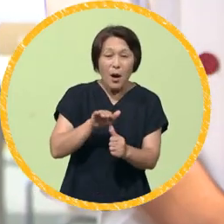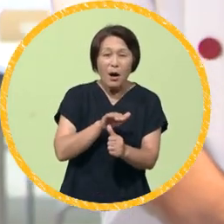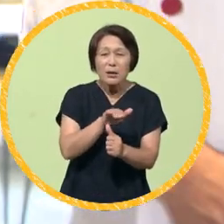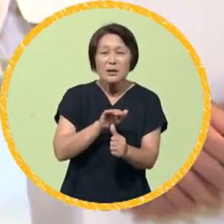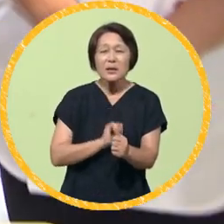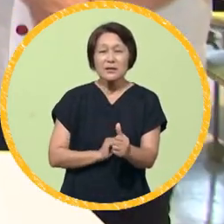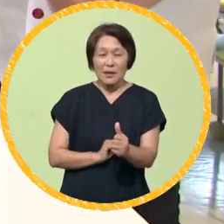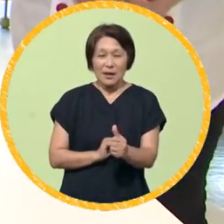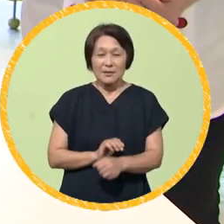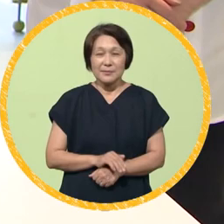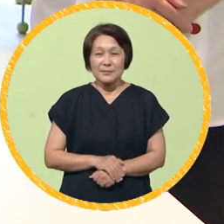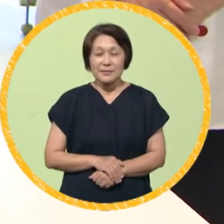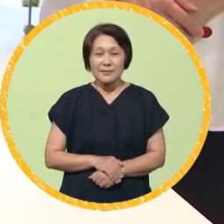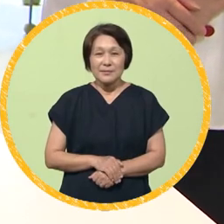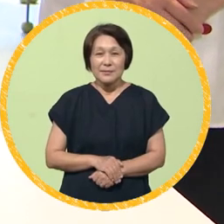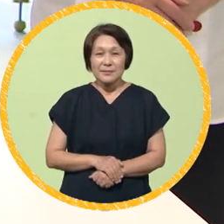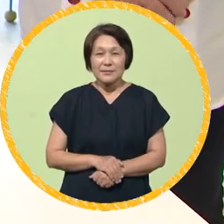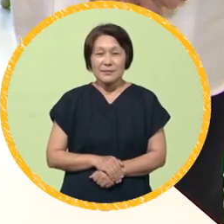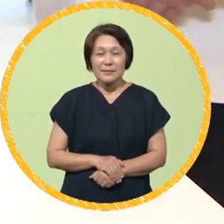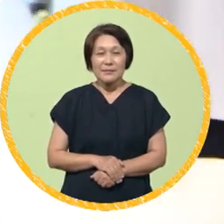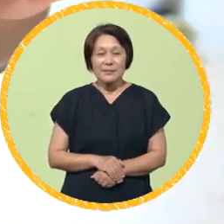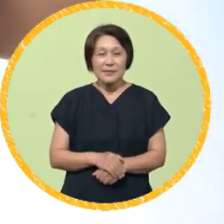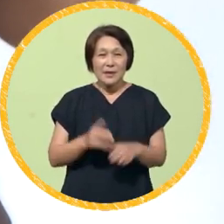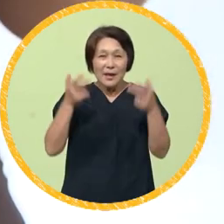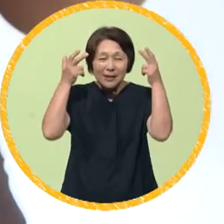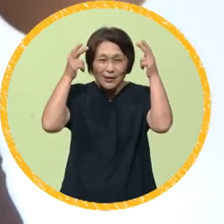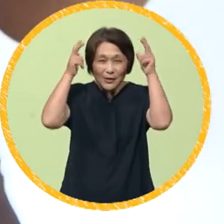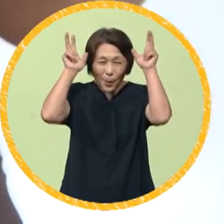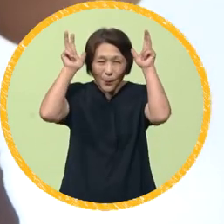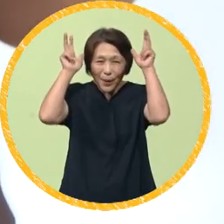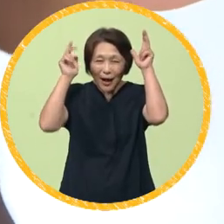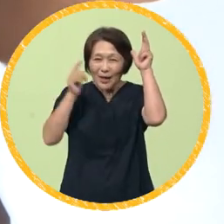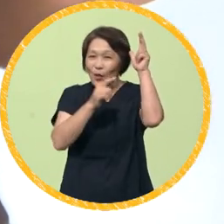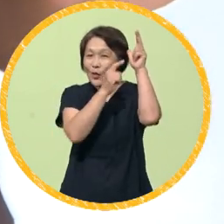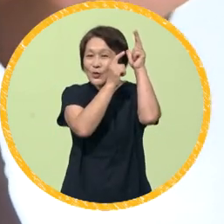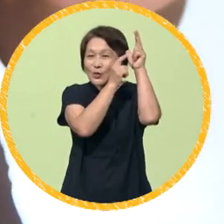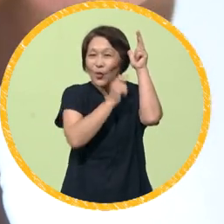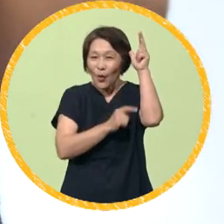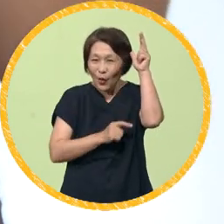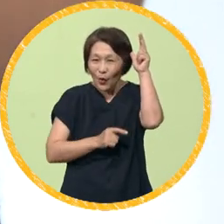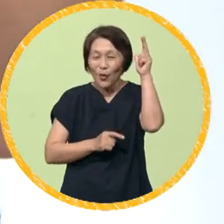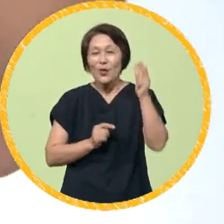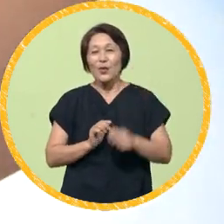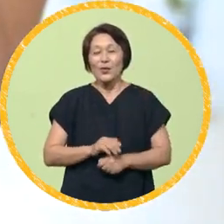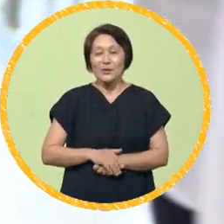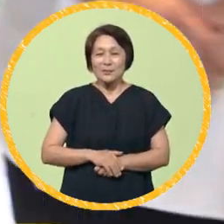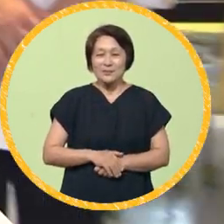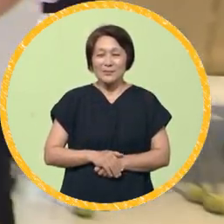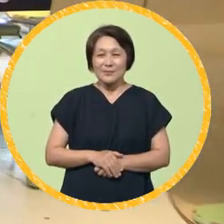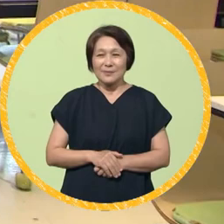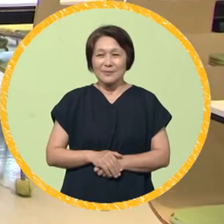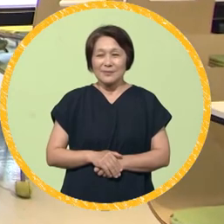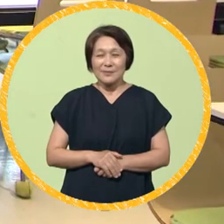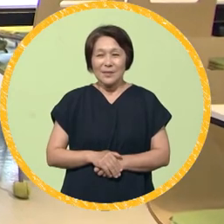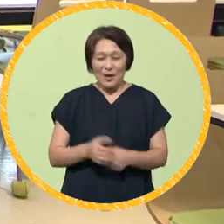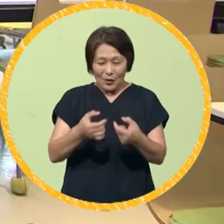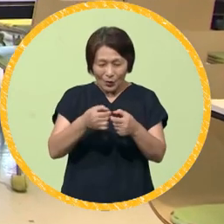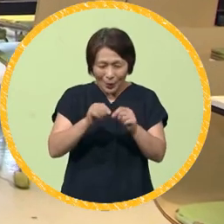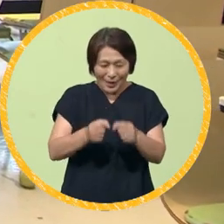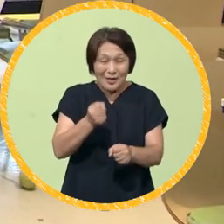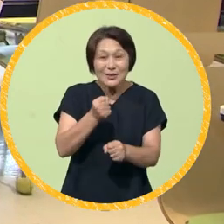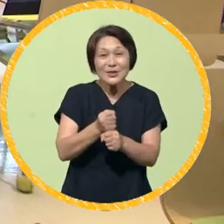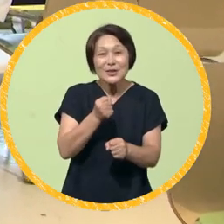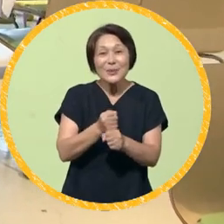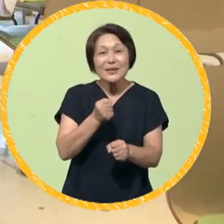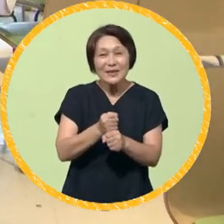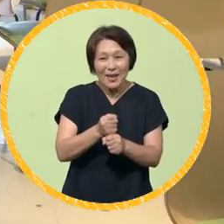よ。これもしかしてチョッパーの角ですか。 そうです。 いやー、そこまで再現されてるんですね、